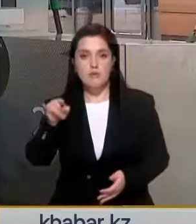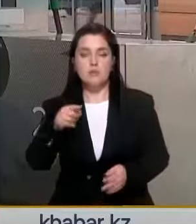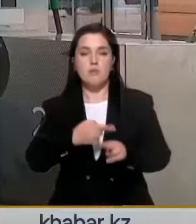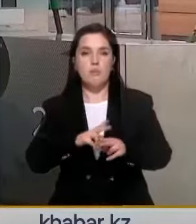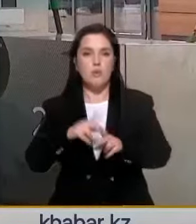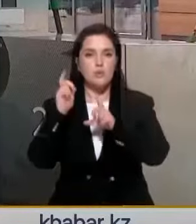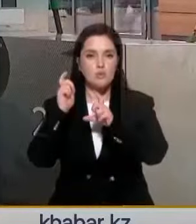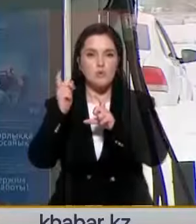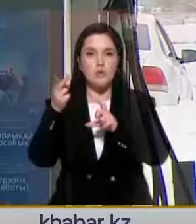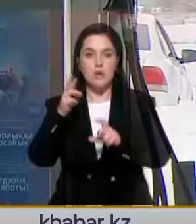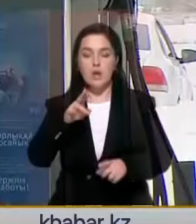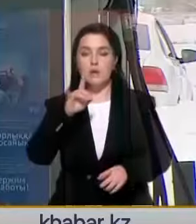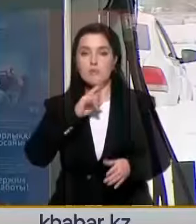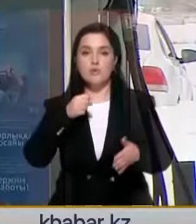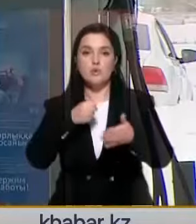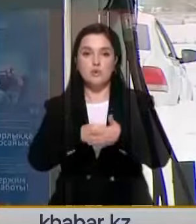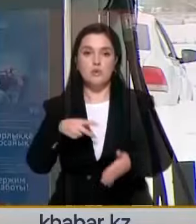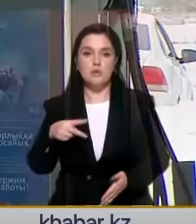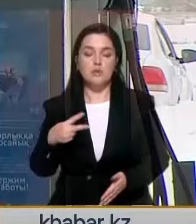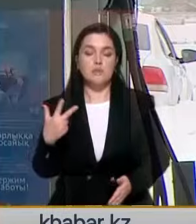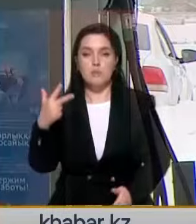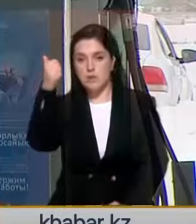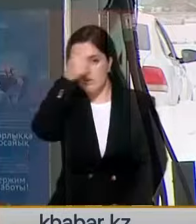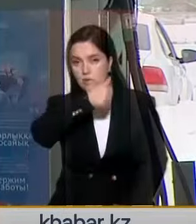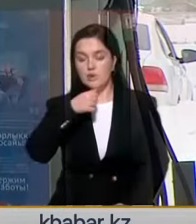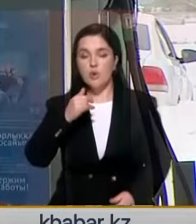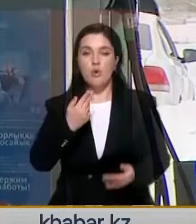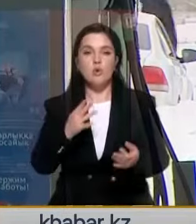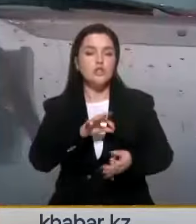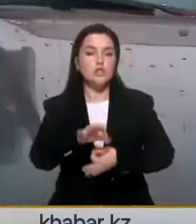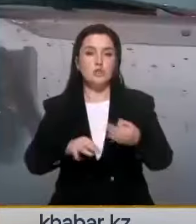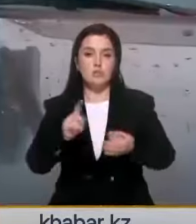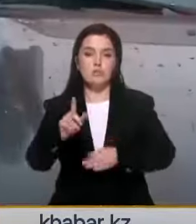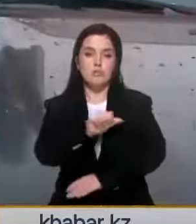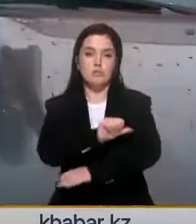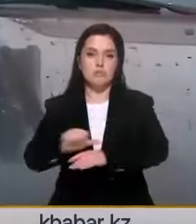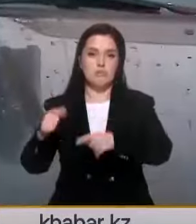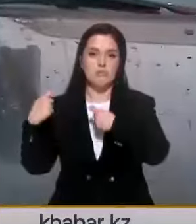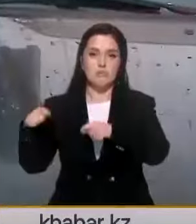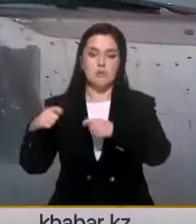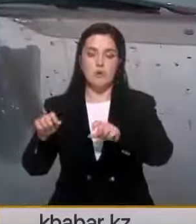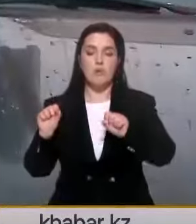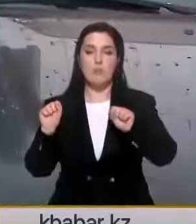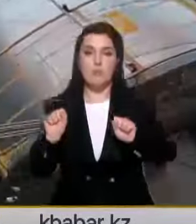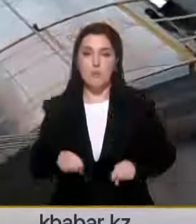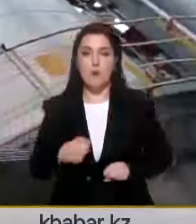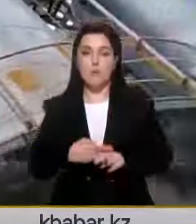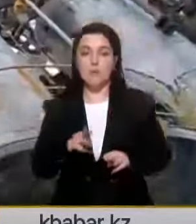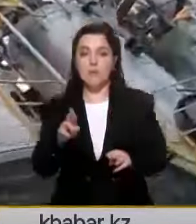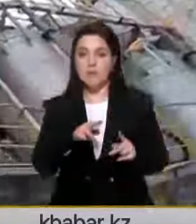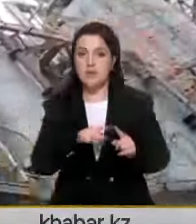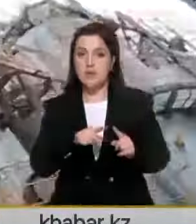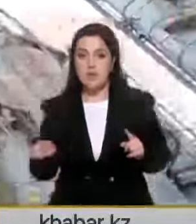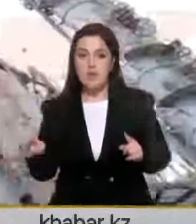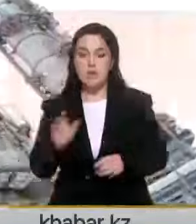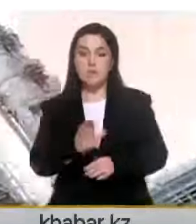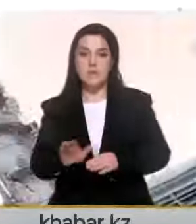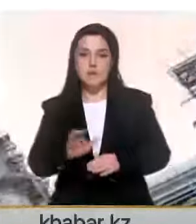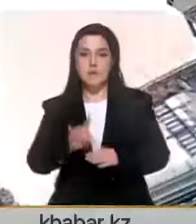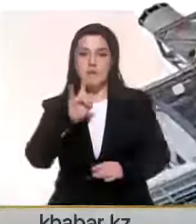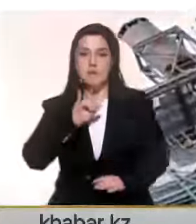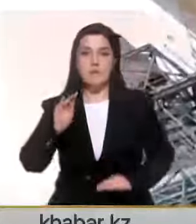2035 года включительно и экспортировать избыток ГСМ - отмечают в профильном ведомстве с начала года производство нефтепродуктов в Казахстане